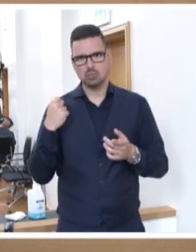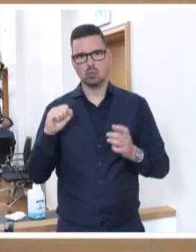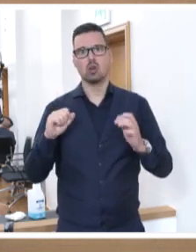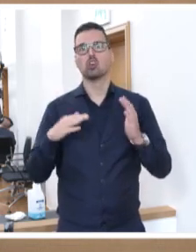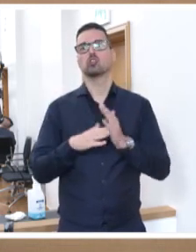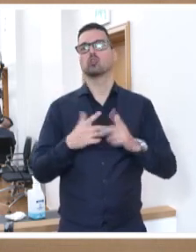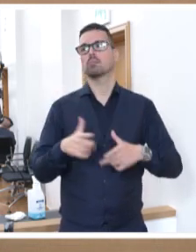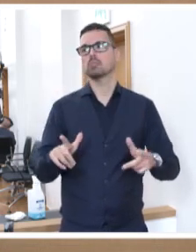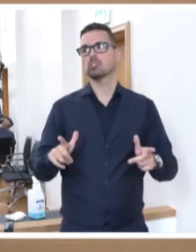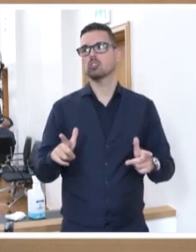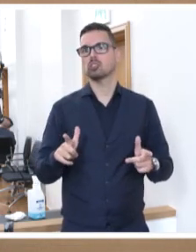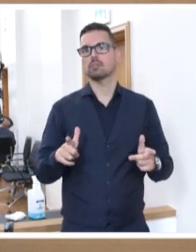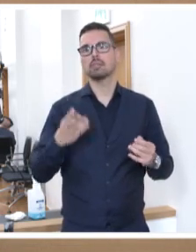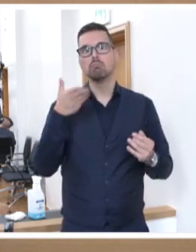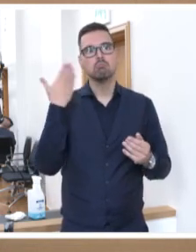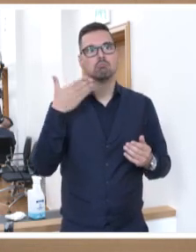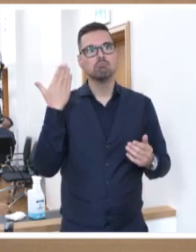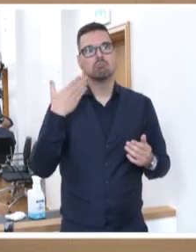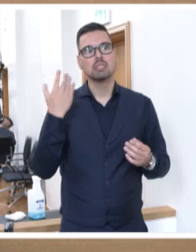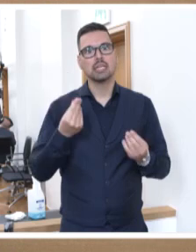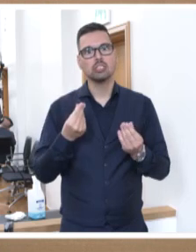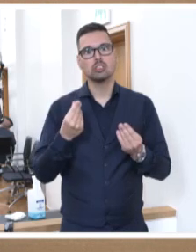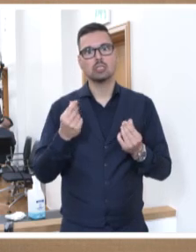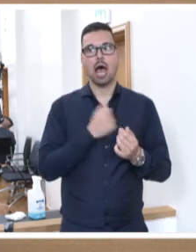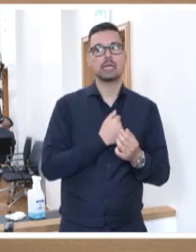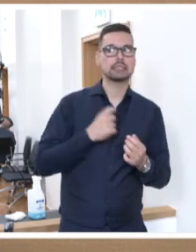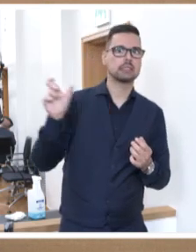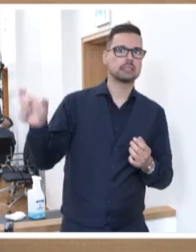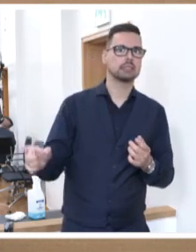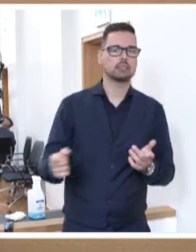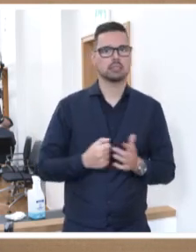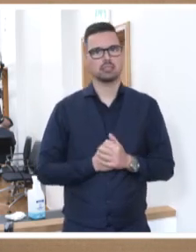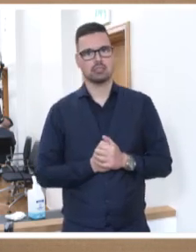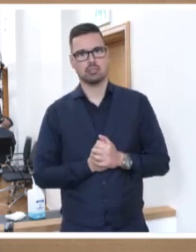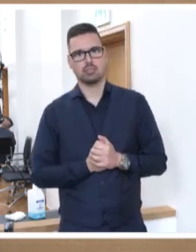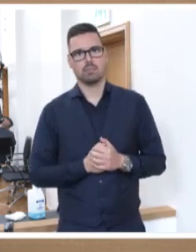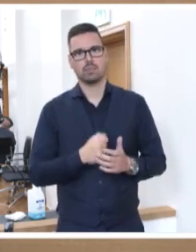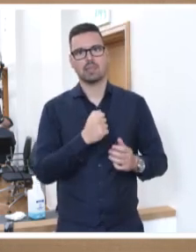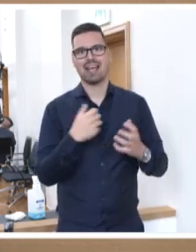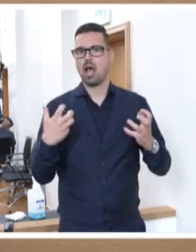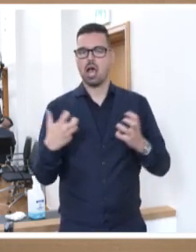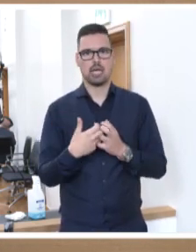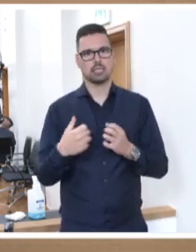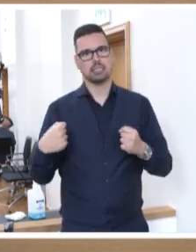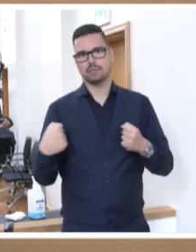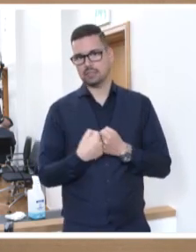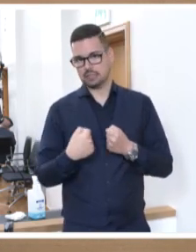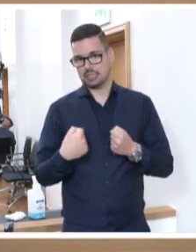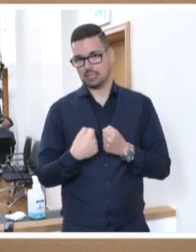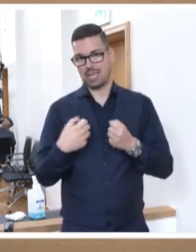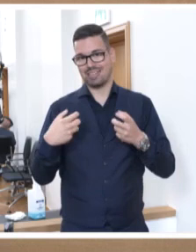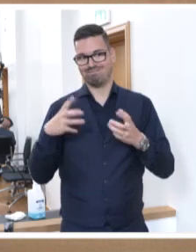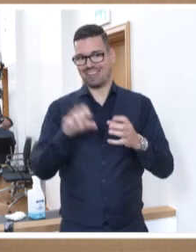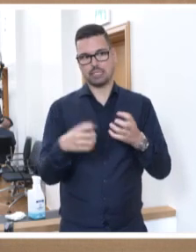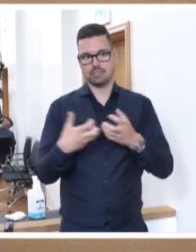nicht, wenn er wittert, dass wir ihn fürchten. Ein Angriffskrieg darf sich nicht